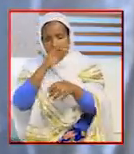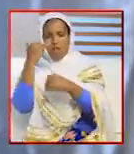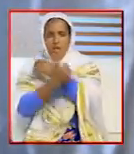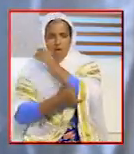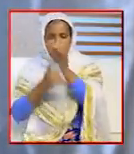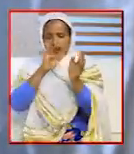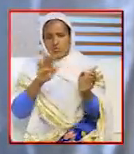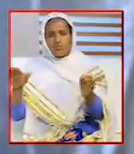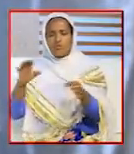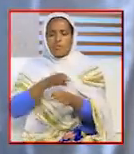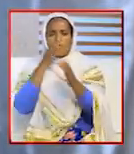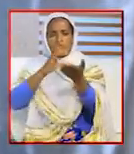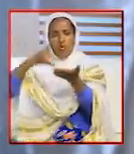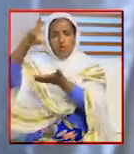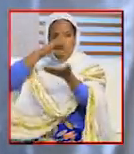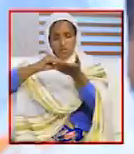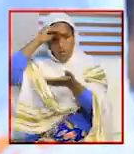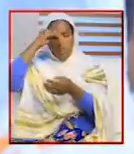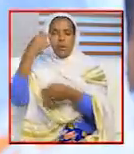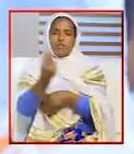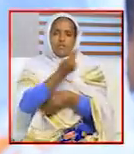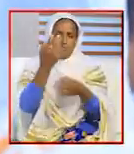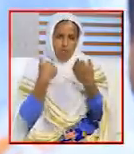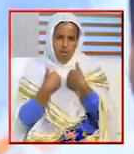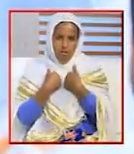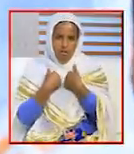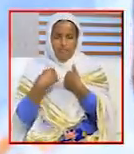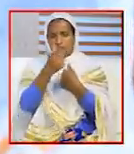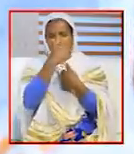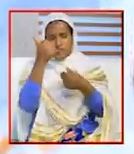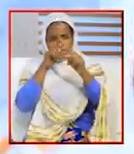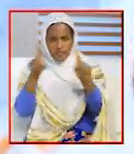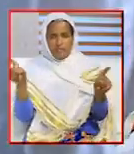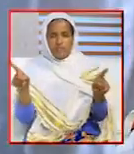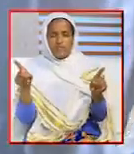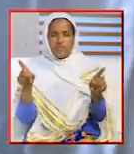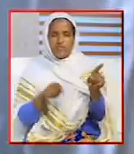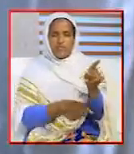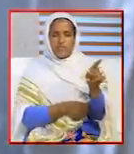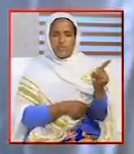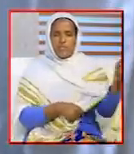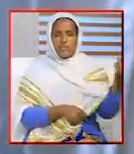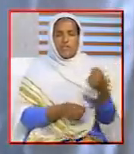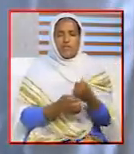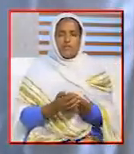ለሀገር የልጆች መንፈሳዊ ኮሌጅ መማር ይጠቅማል። ሌላው ግን